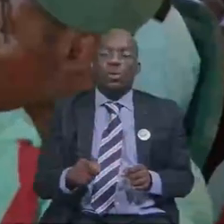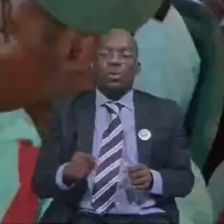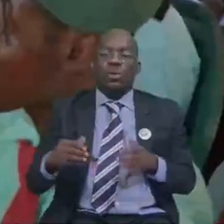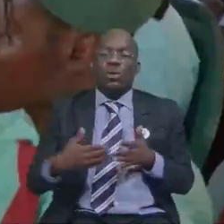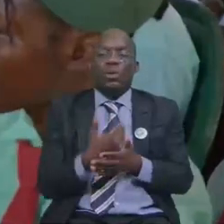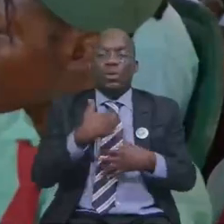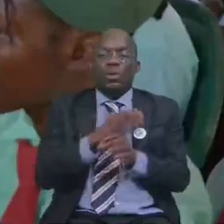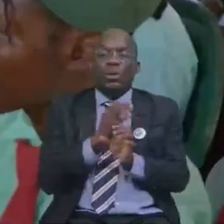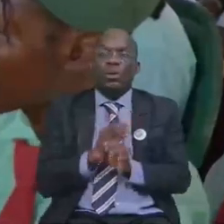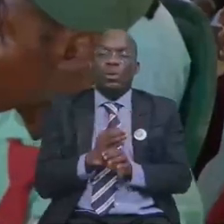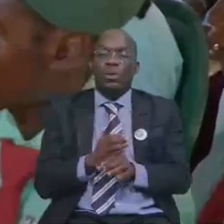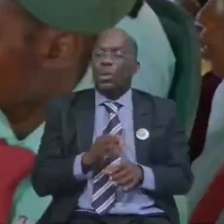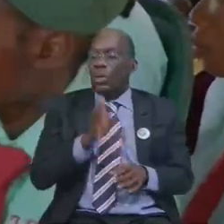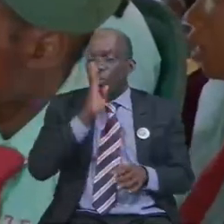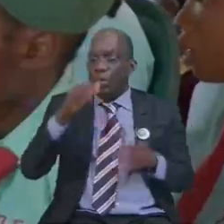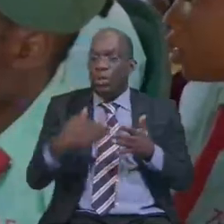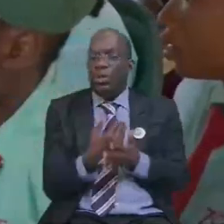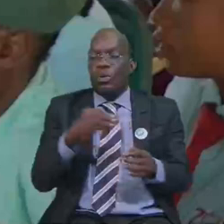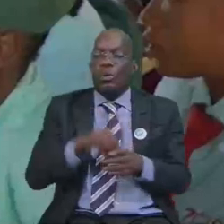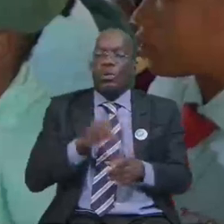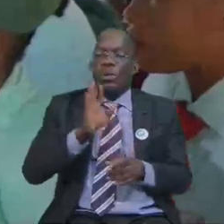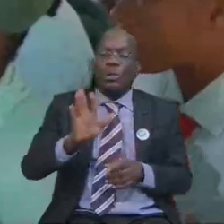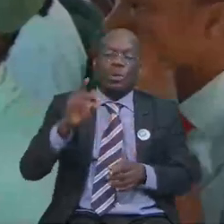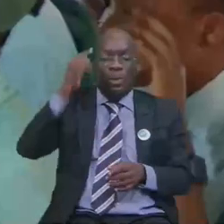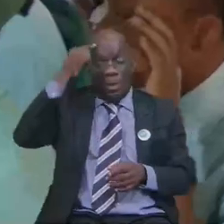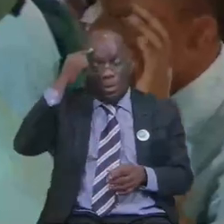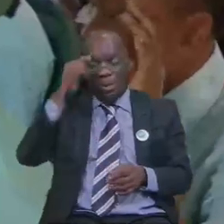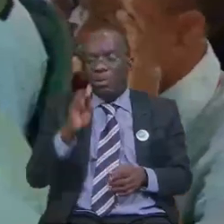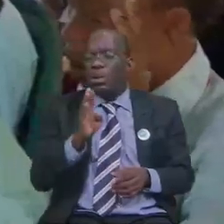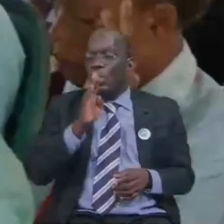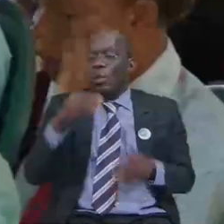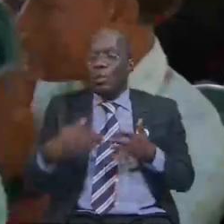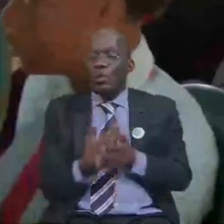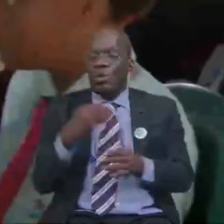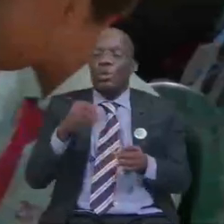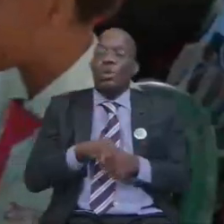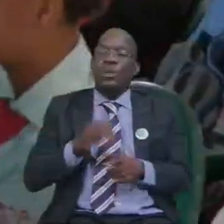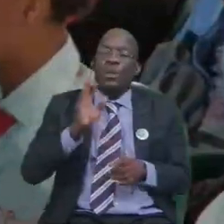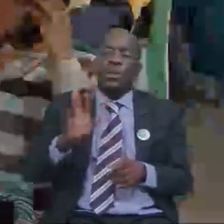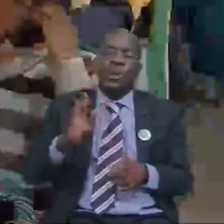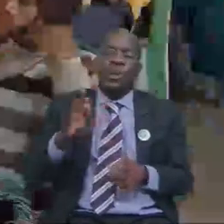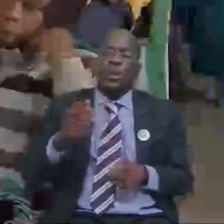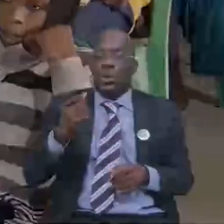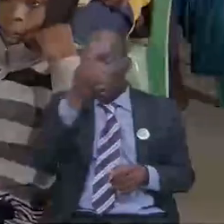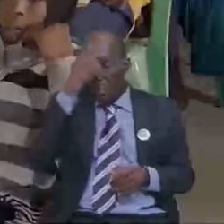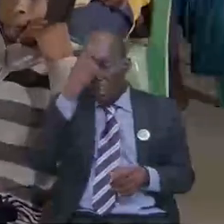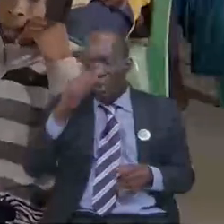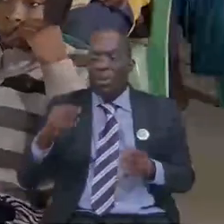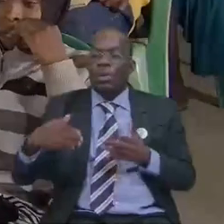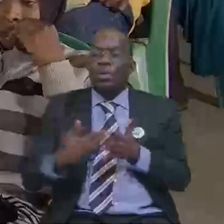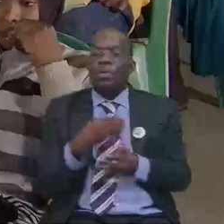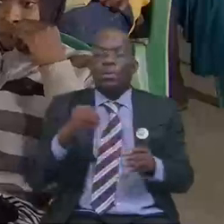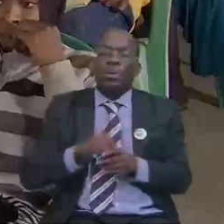nouveau dans tes pensées nouveau dans ton esprit nouveau dans ta concentration